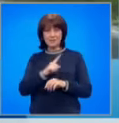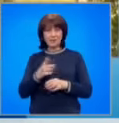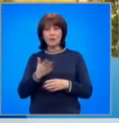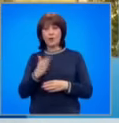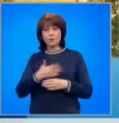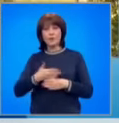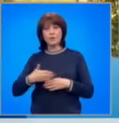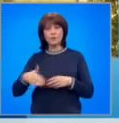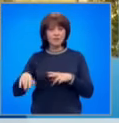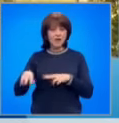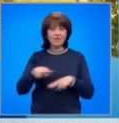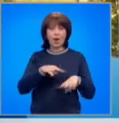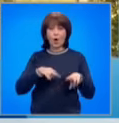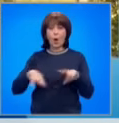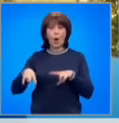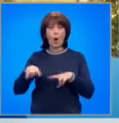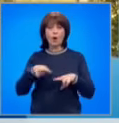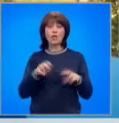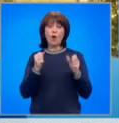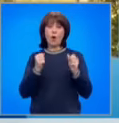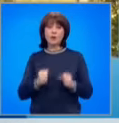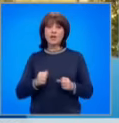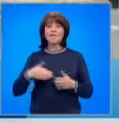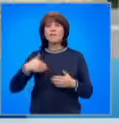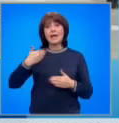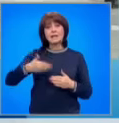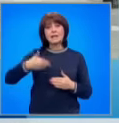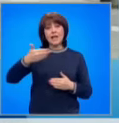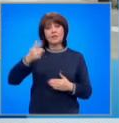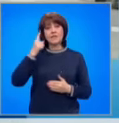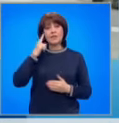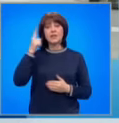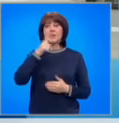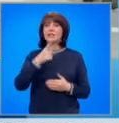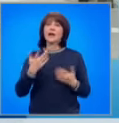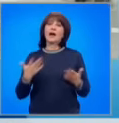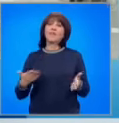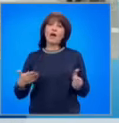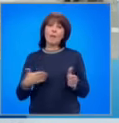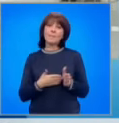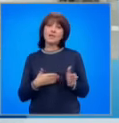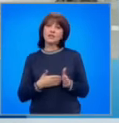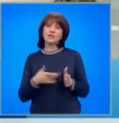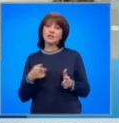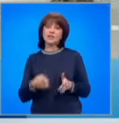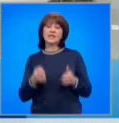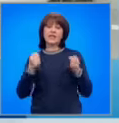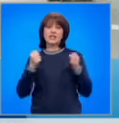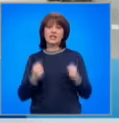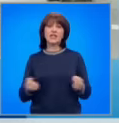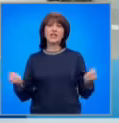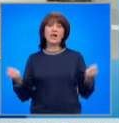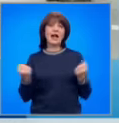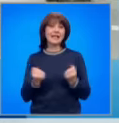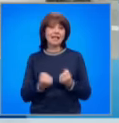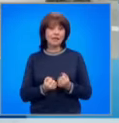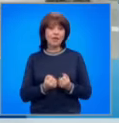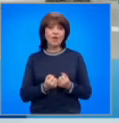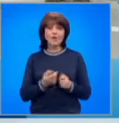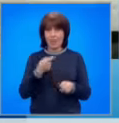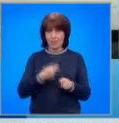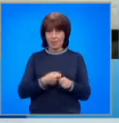на следователите. Очакваме през следващите дни да разберем точната причина за това, какво е довело до тежката катастрофа, както и да разберем направен ли е тест